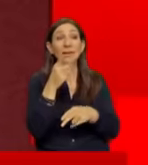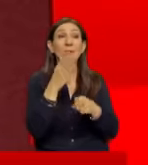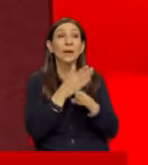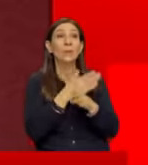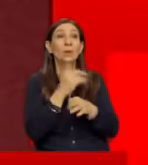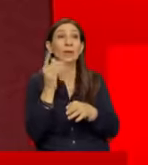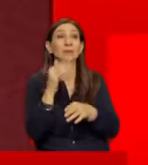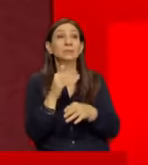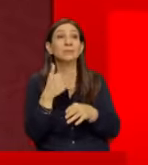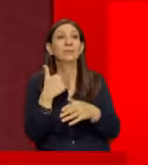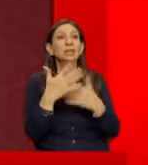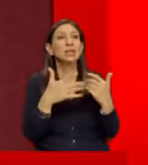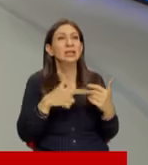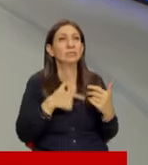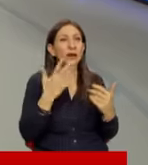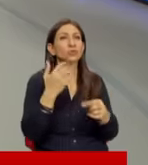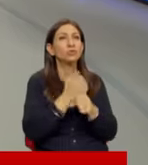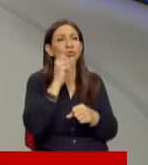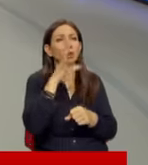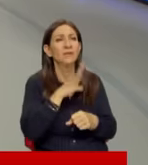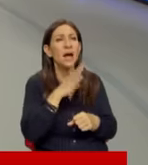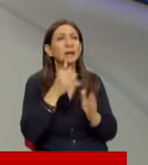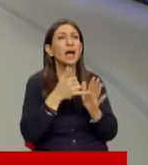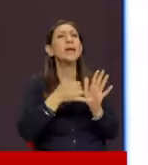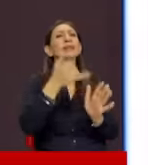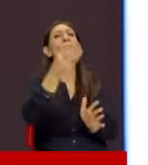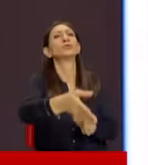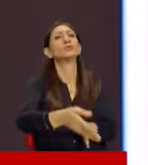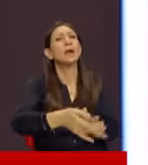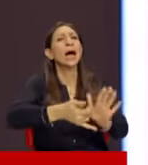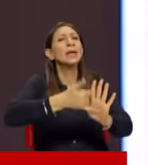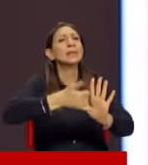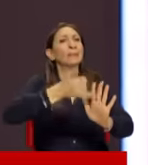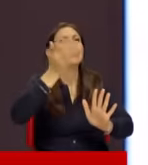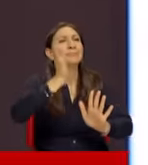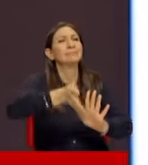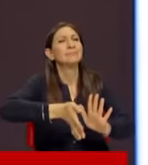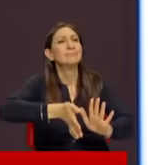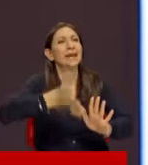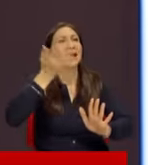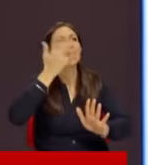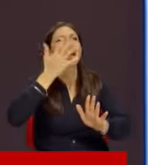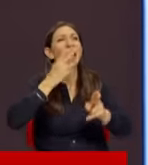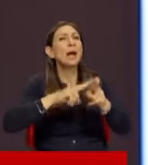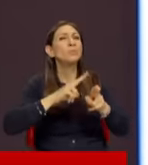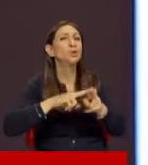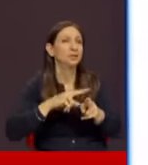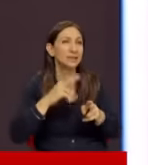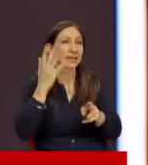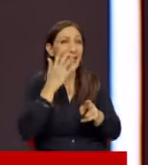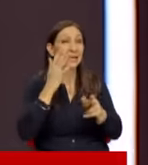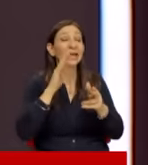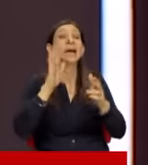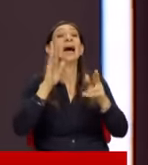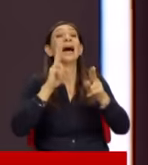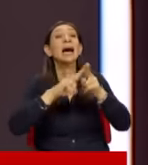memleketin, o da gelsin. Benim ekrana. Karışık. İzmir var, Zonguldak var, Antep var. Antep olsun. Antep gelsin. Karkamış'a yine bakalım. Önemli efendim.